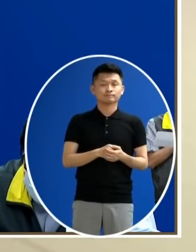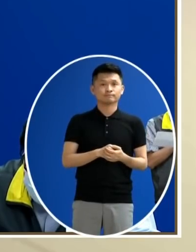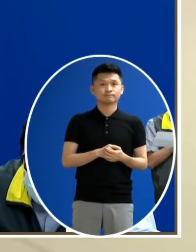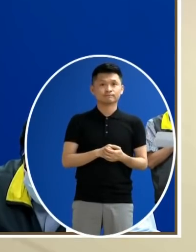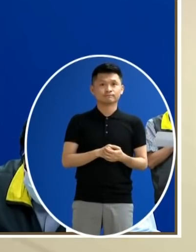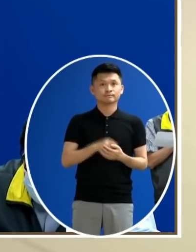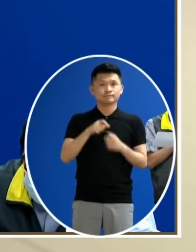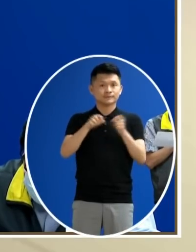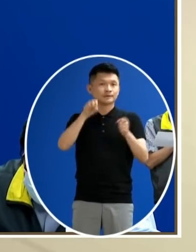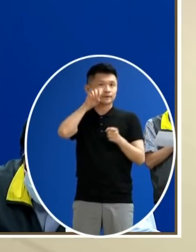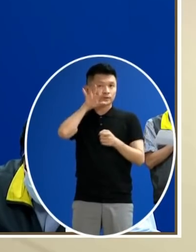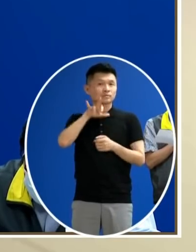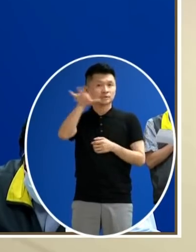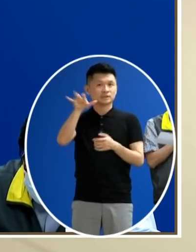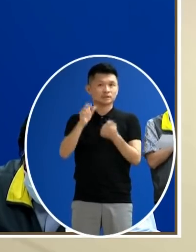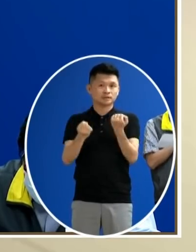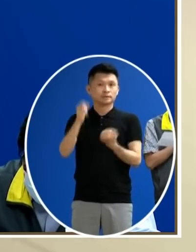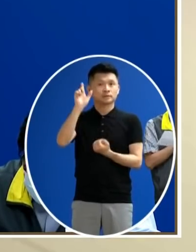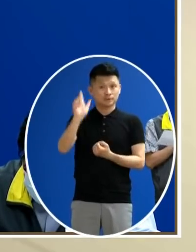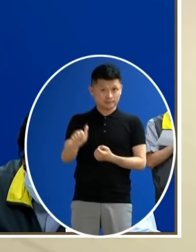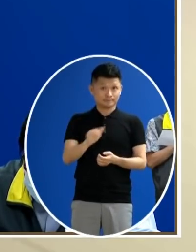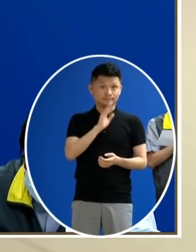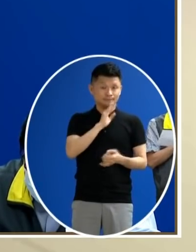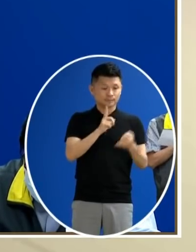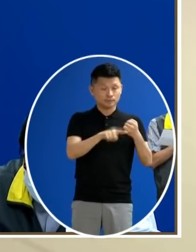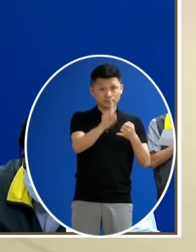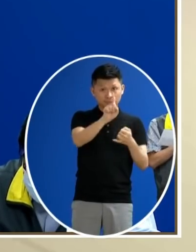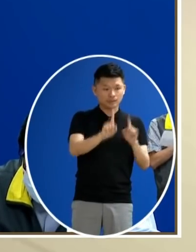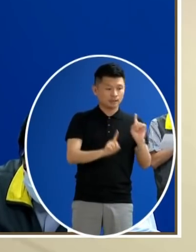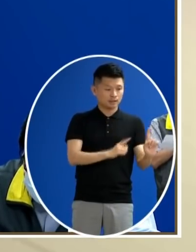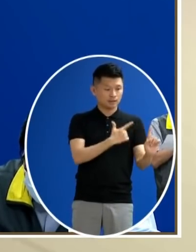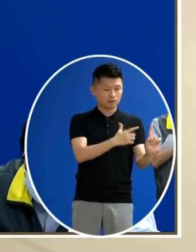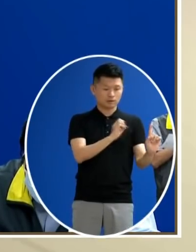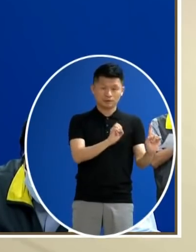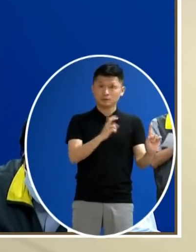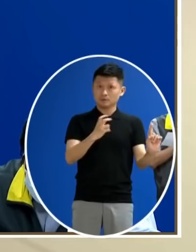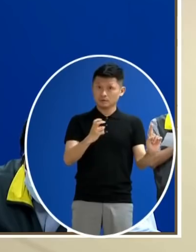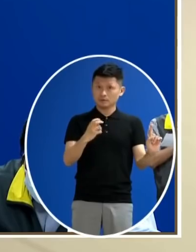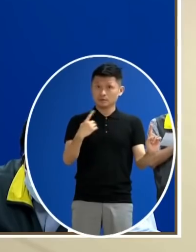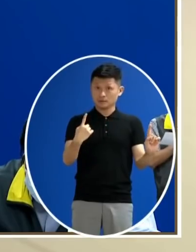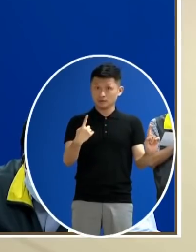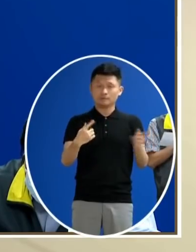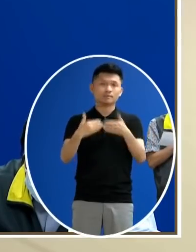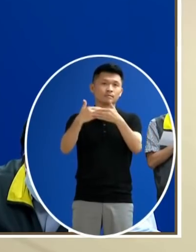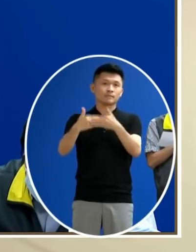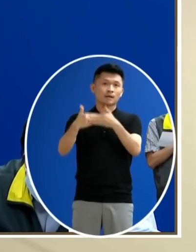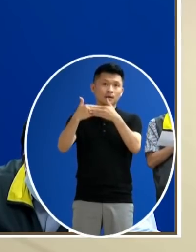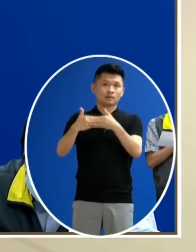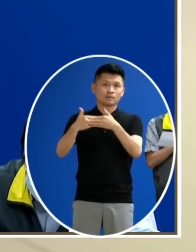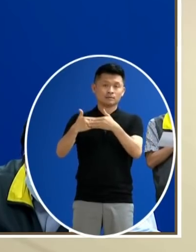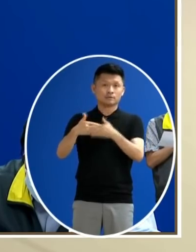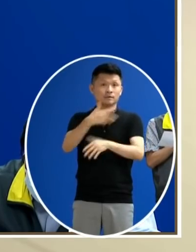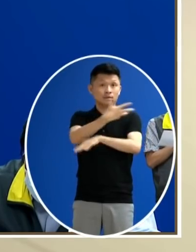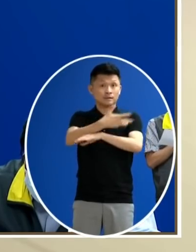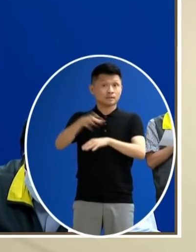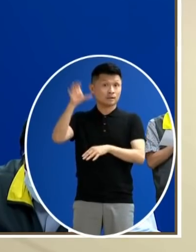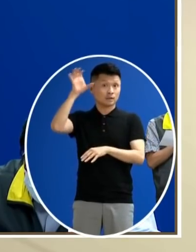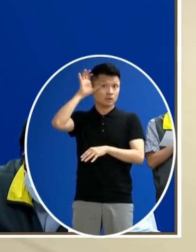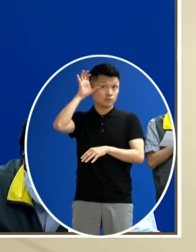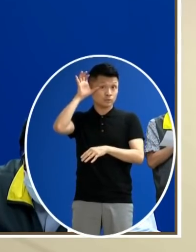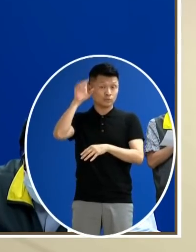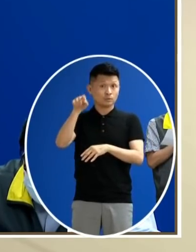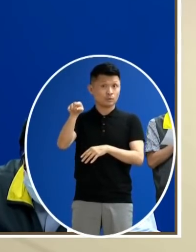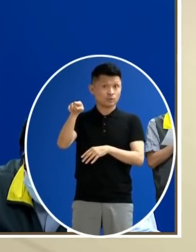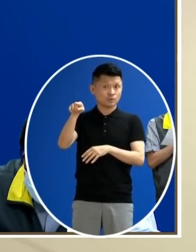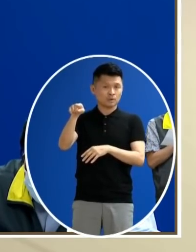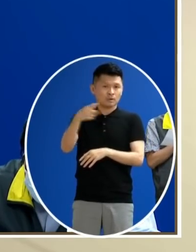位长荣的机师哈，那还有最后一位16071，这个中国江苏境外入，这位江